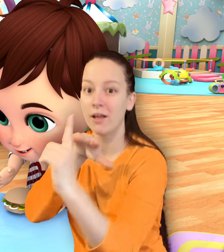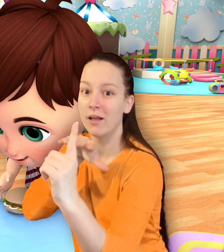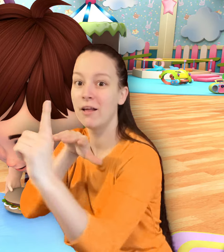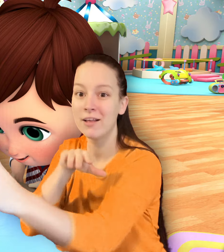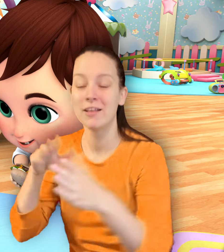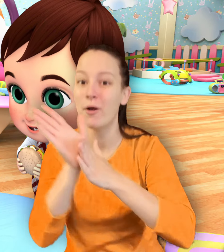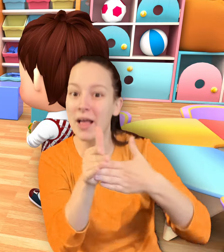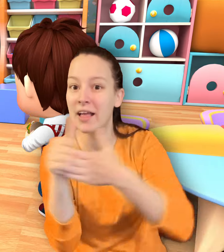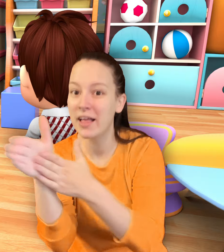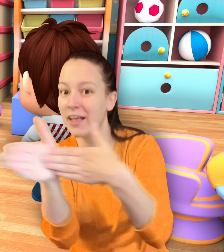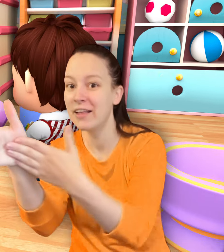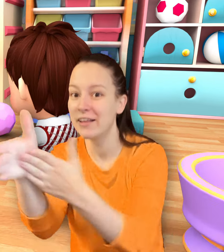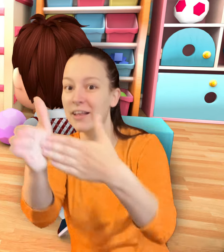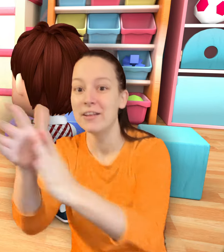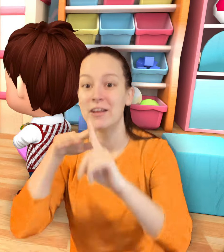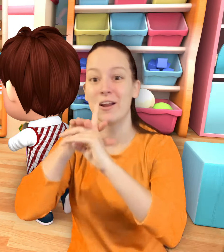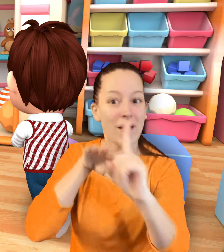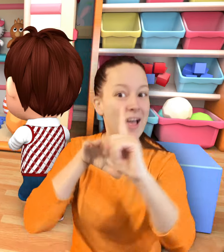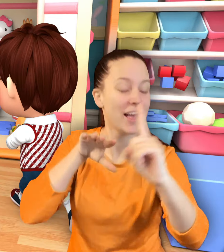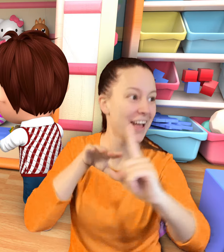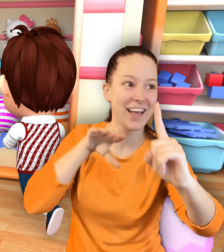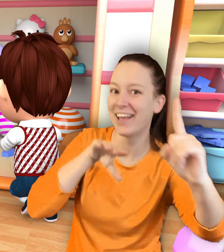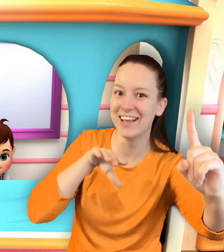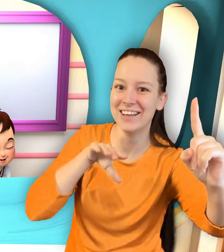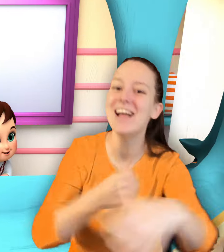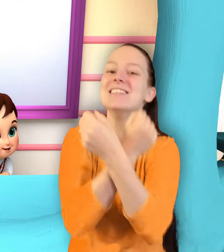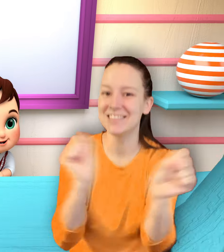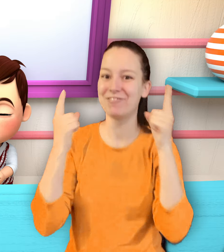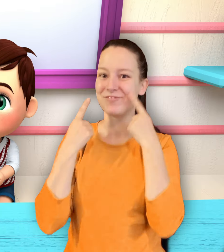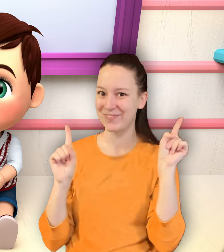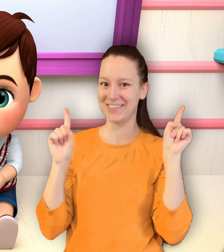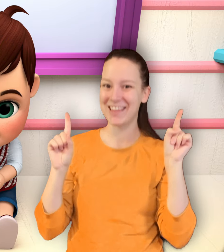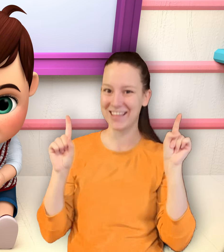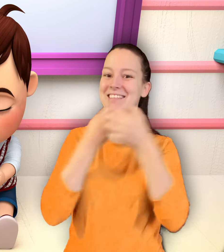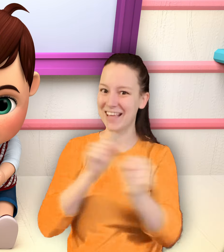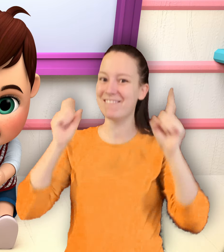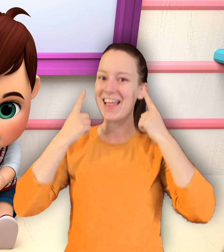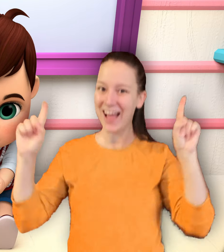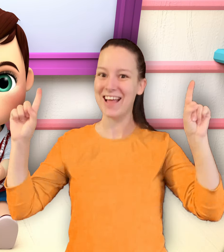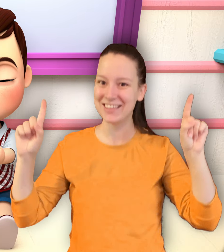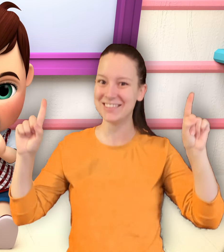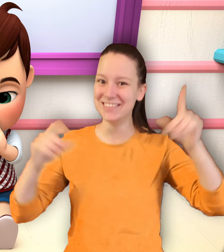逃げろ逃げろ逃げろもう安心